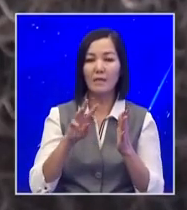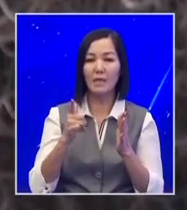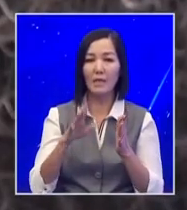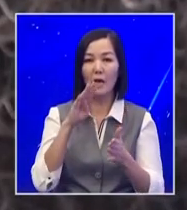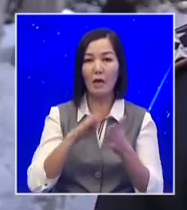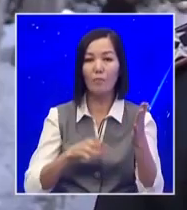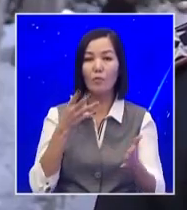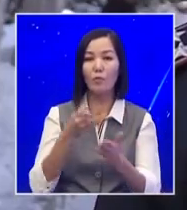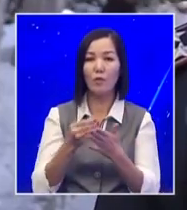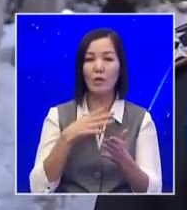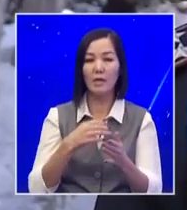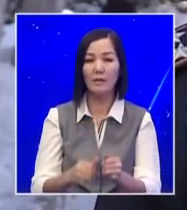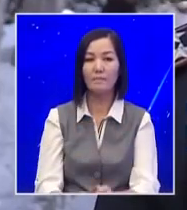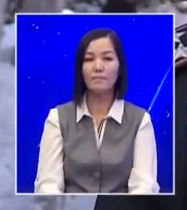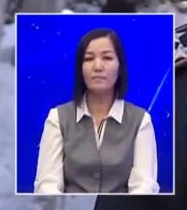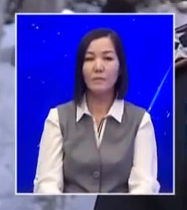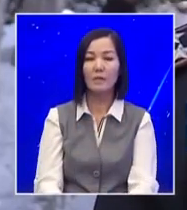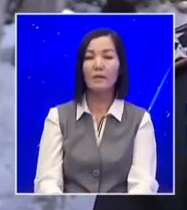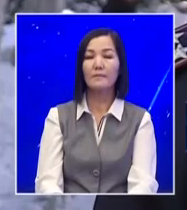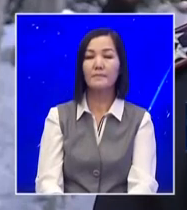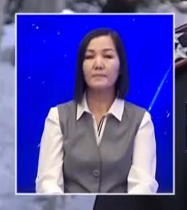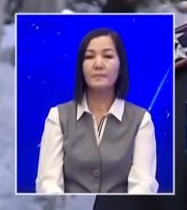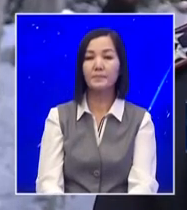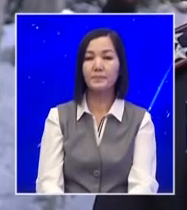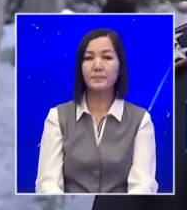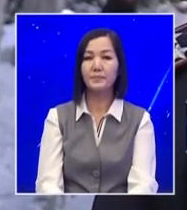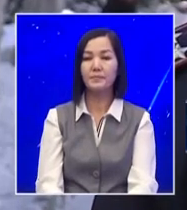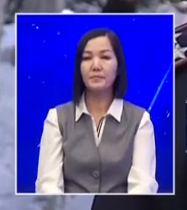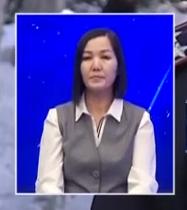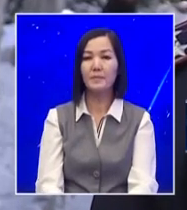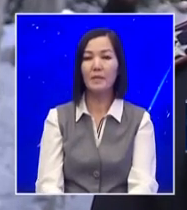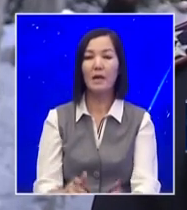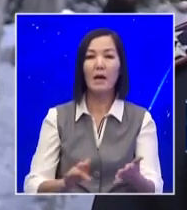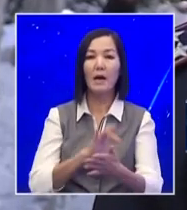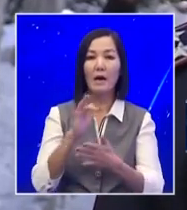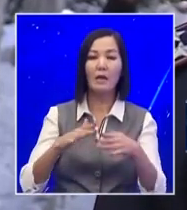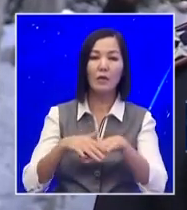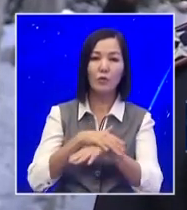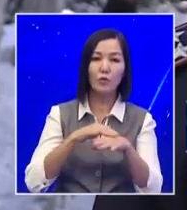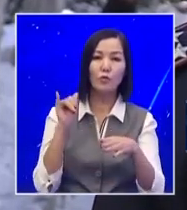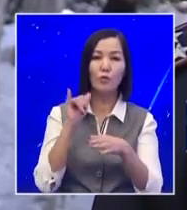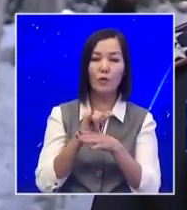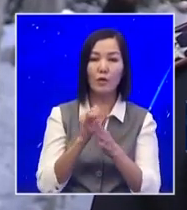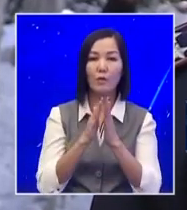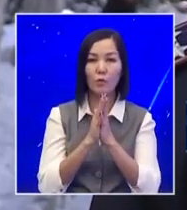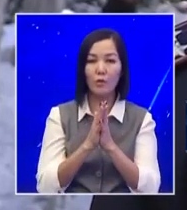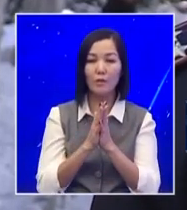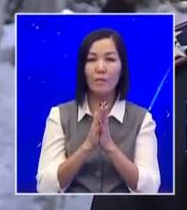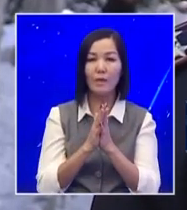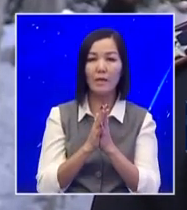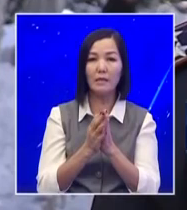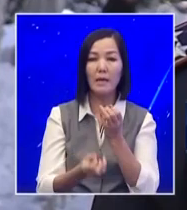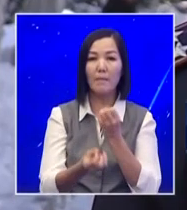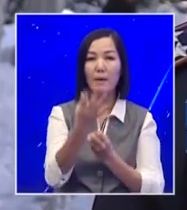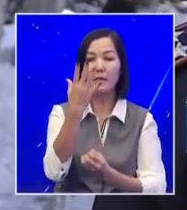айыппұл төлеген. Убедительная просьба ко всем жителям и гостям города Талдықорған. Қала тұрғындары мен қонақтарынан өтініп сұрайтынымыз, бағдаршам